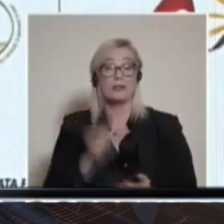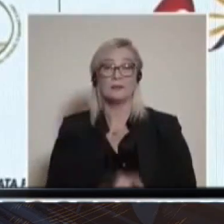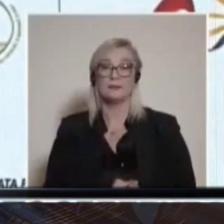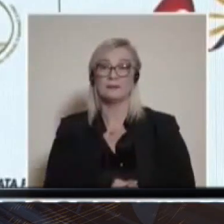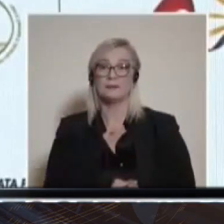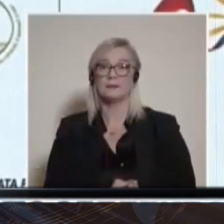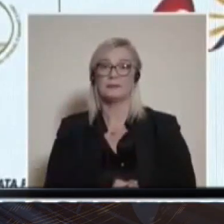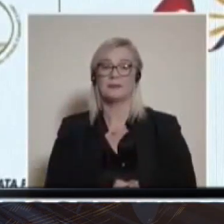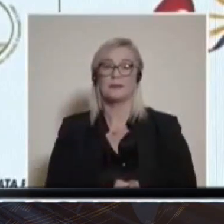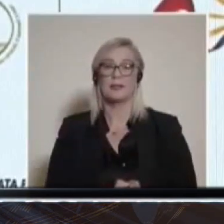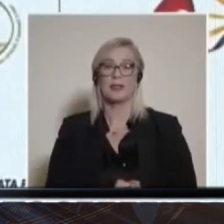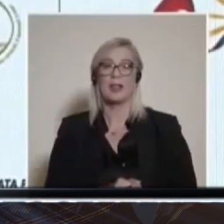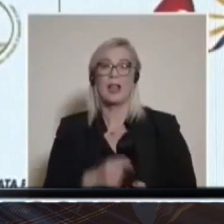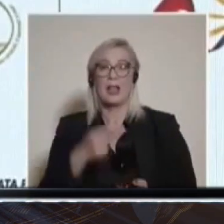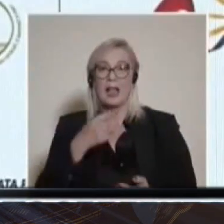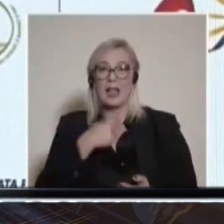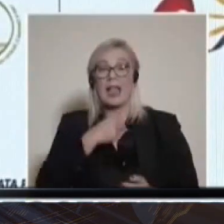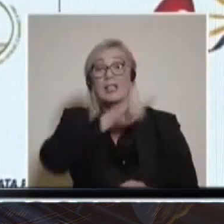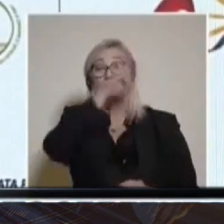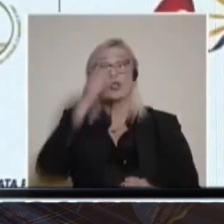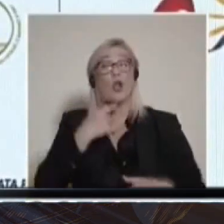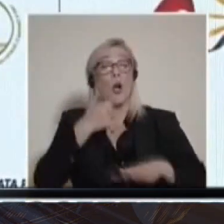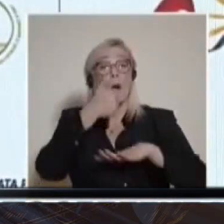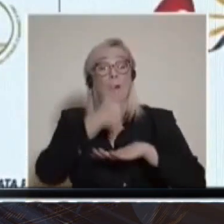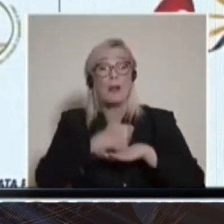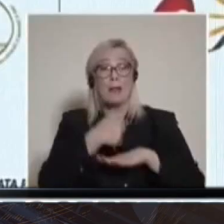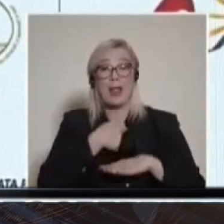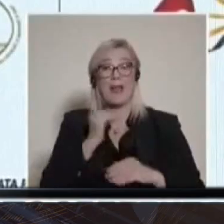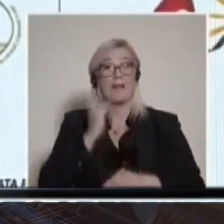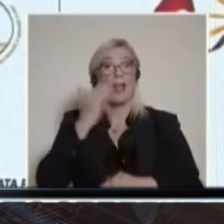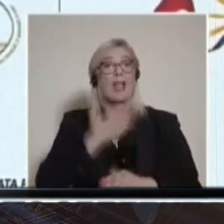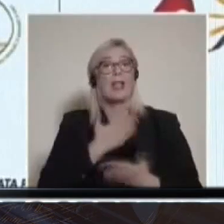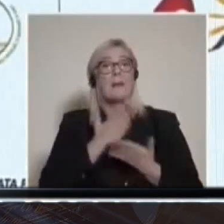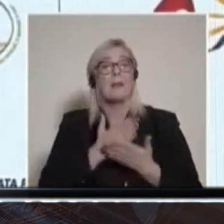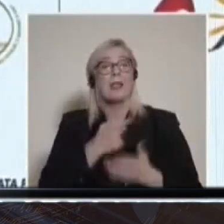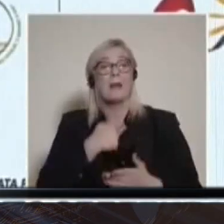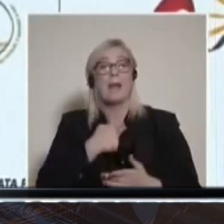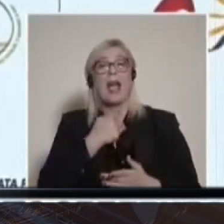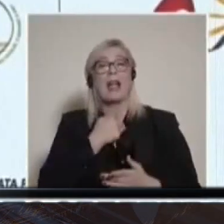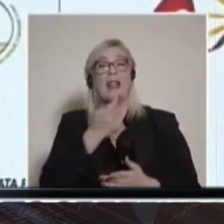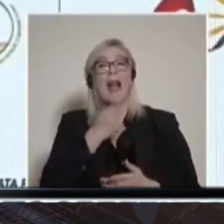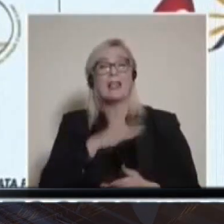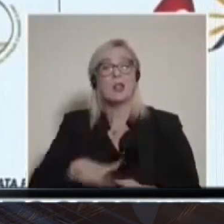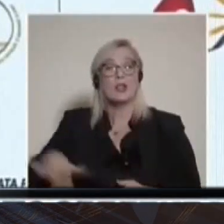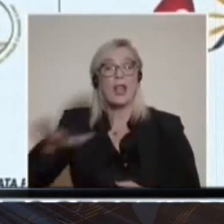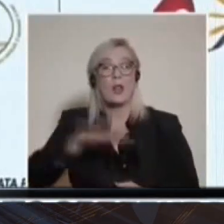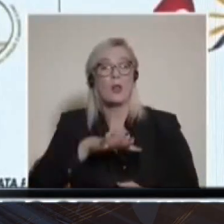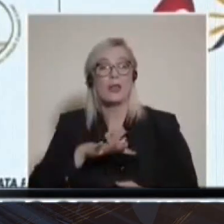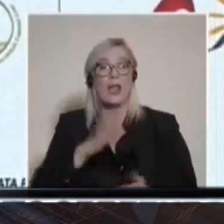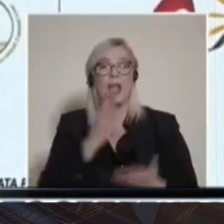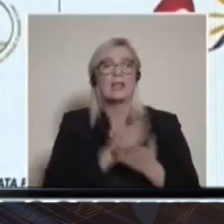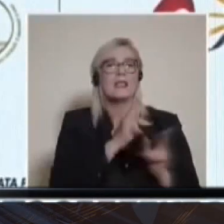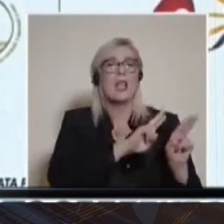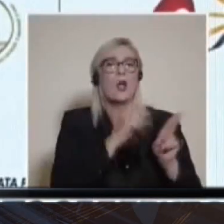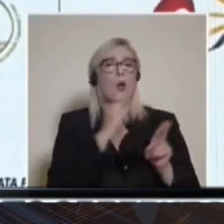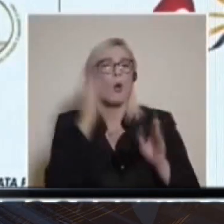додека сум ова што сум председател на владата, ќе бидам вашиот глас. Ве молам секогаш тоа да го знаете. На секој родител